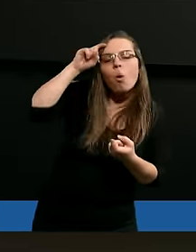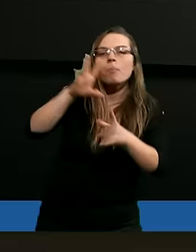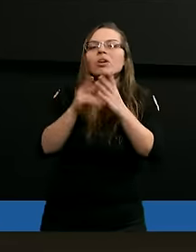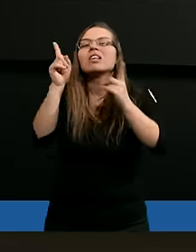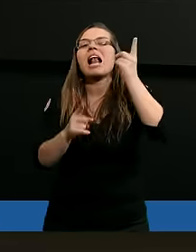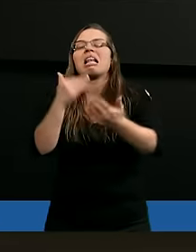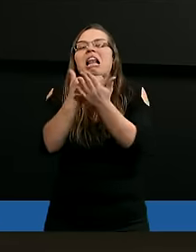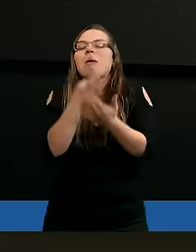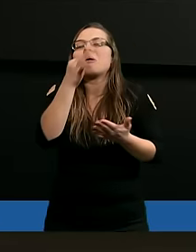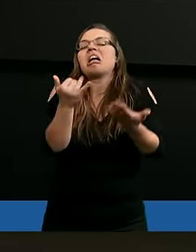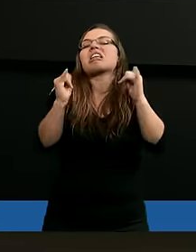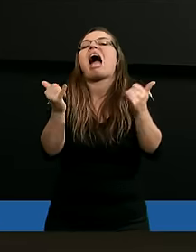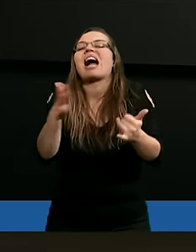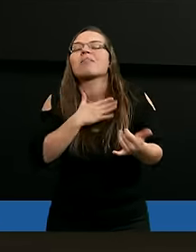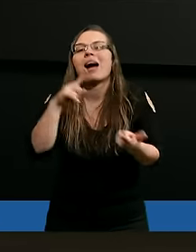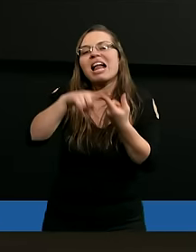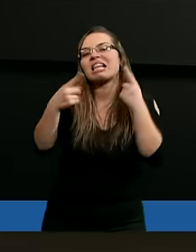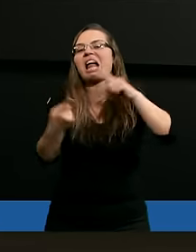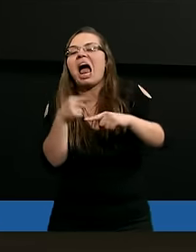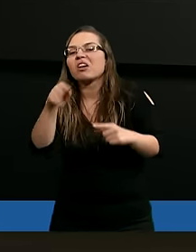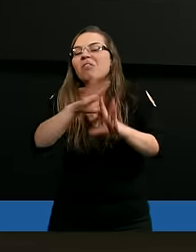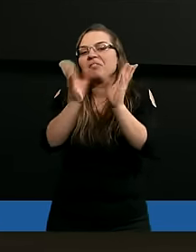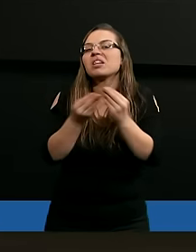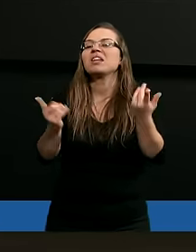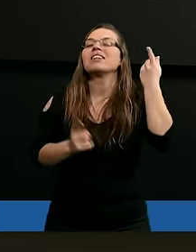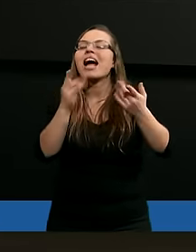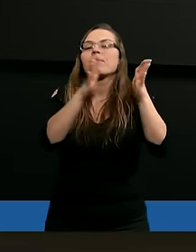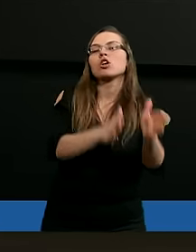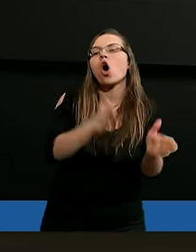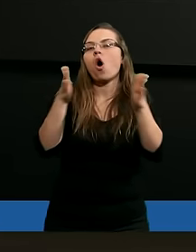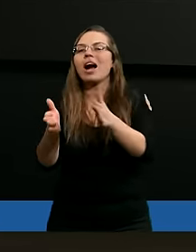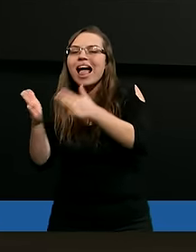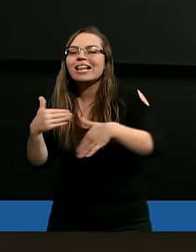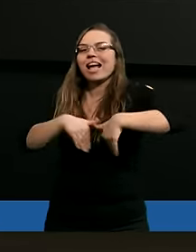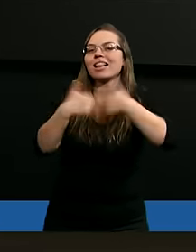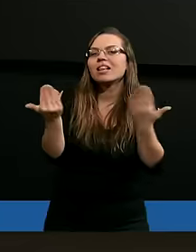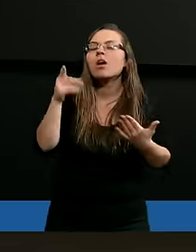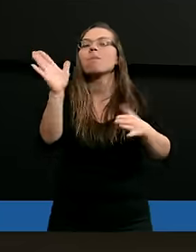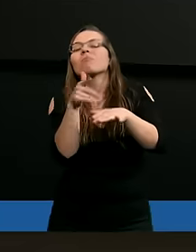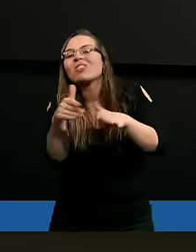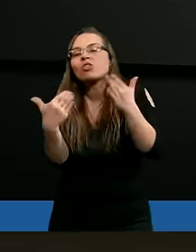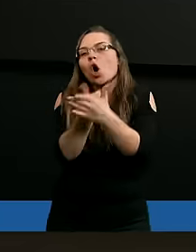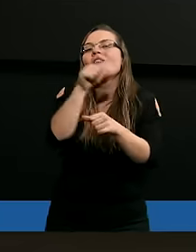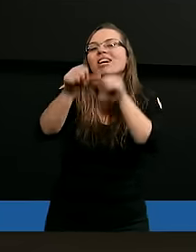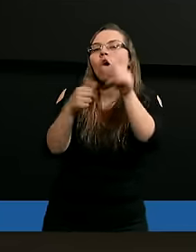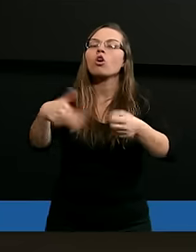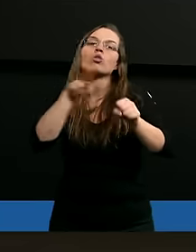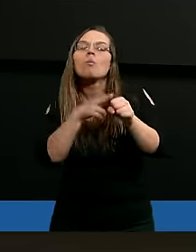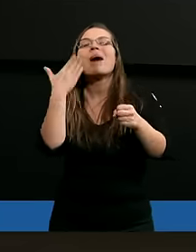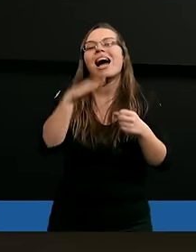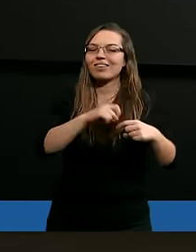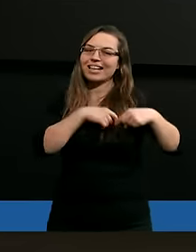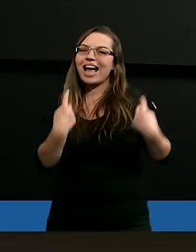pytania, dlaczego i jaki to ma sens, chciejmy te kolejne dni i cały ten nowy rok, który